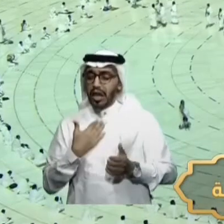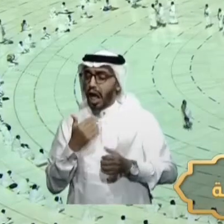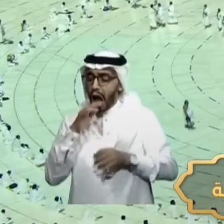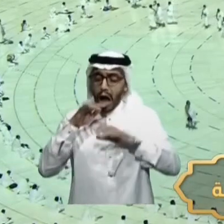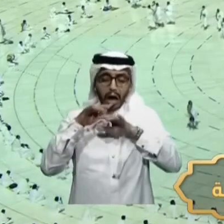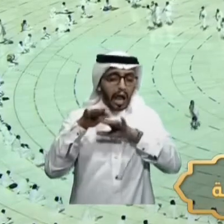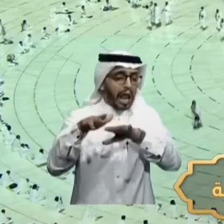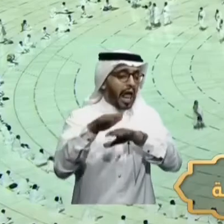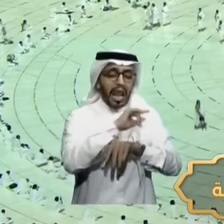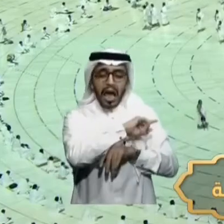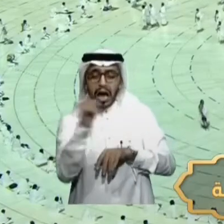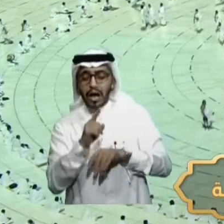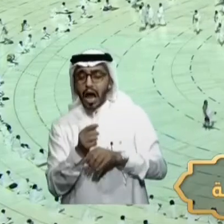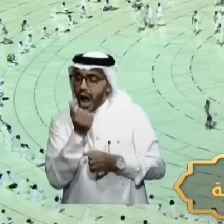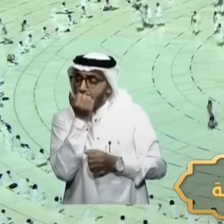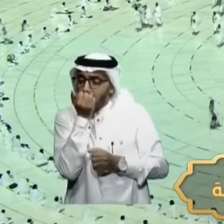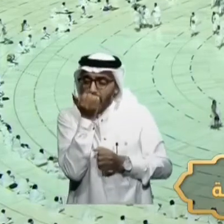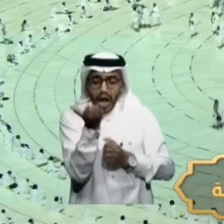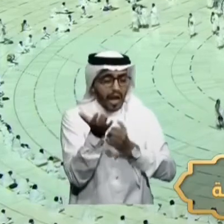هذر،